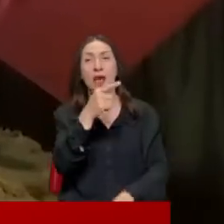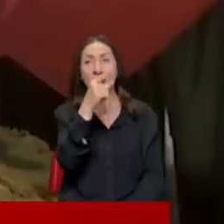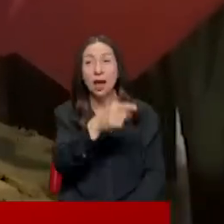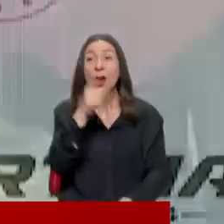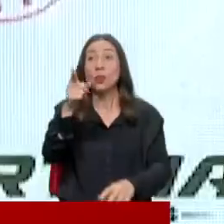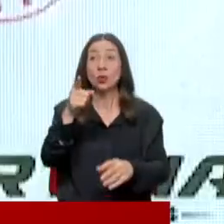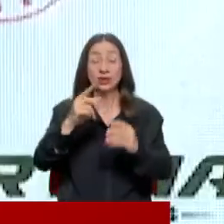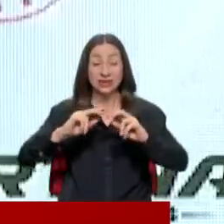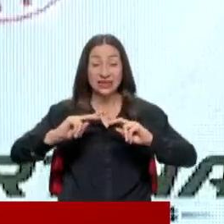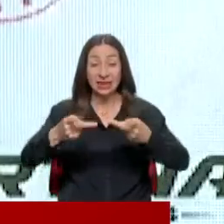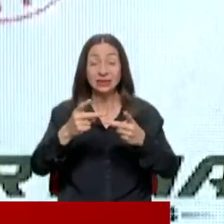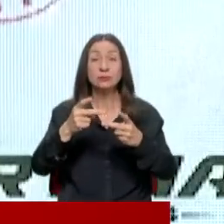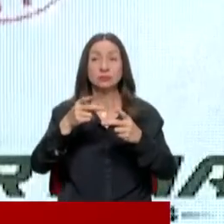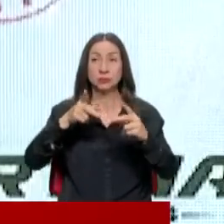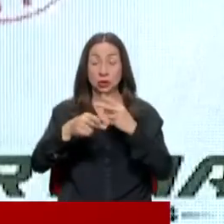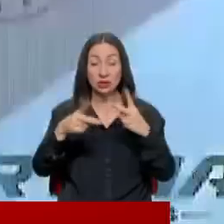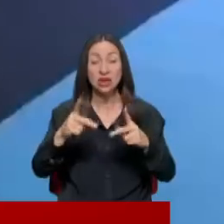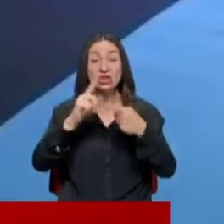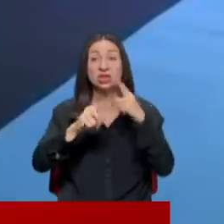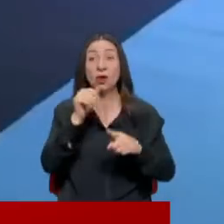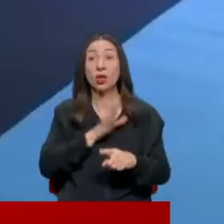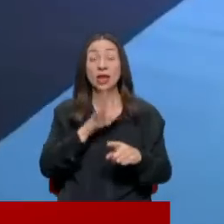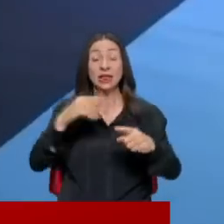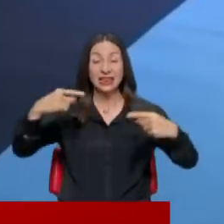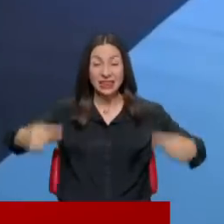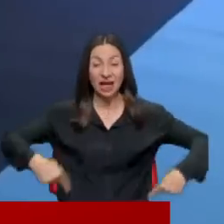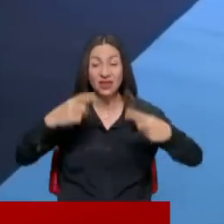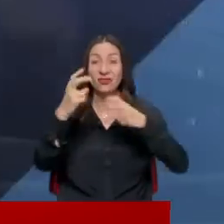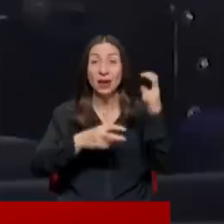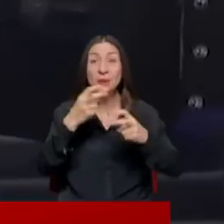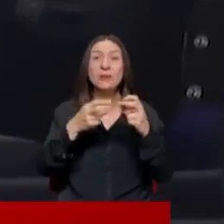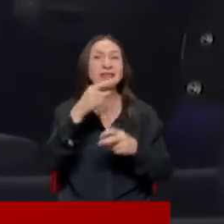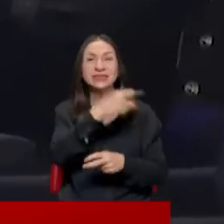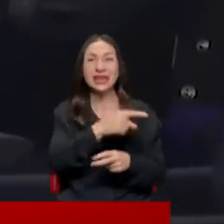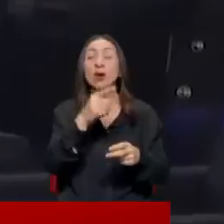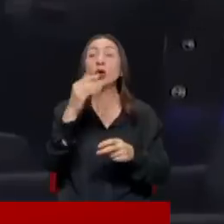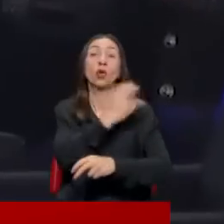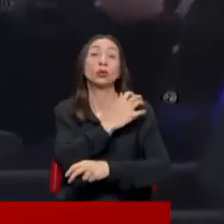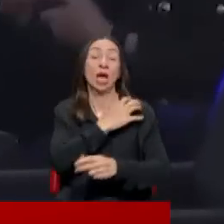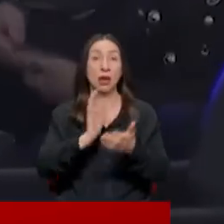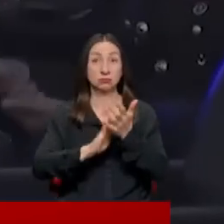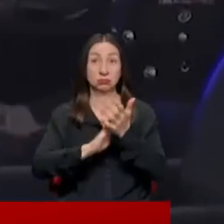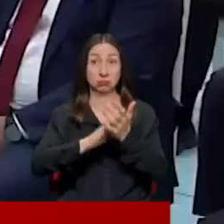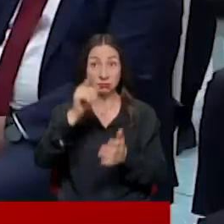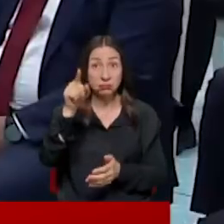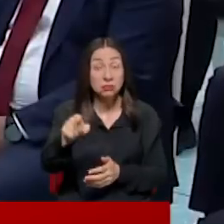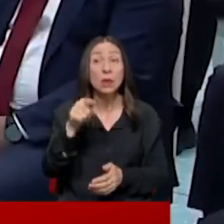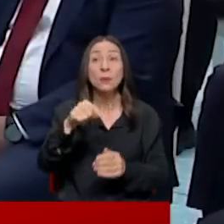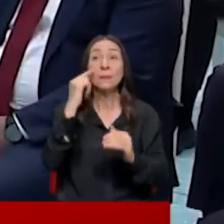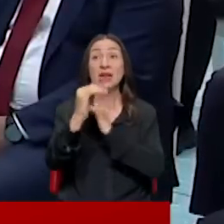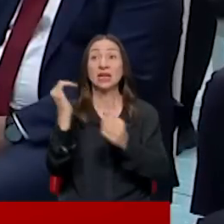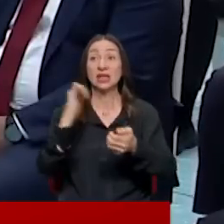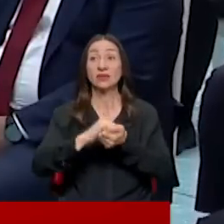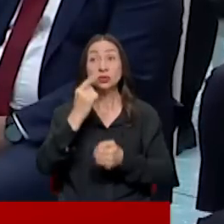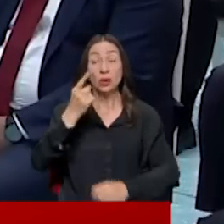teslim töreninde Erdoğan'ın Kılıçdaroğlu'na yönelik tank palet fabrikası sözlerini alkışlayan komuta kademesi bu kez Millet